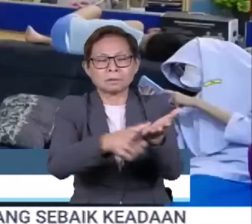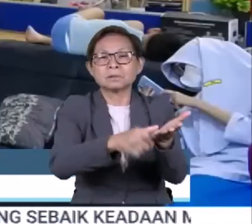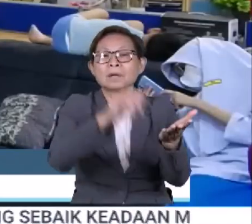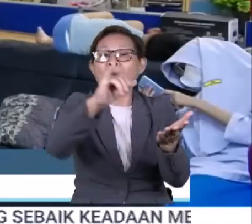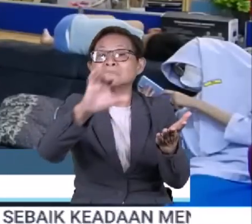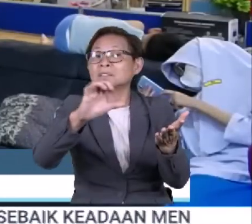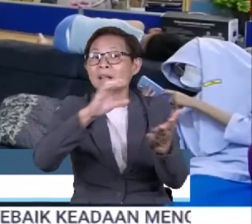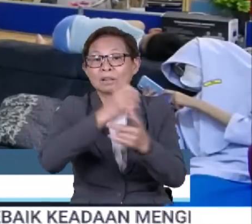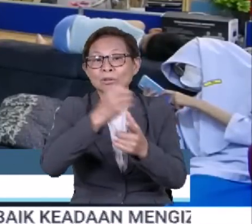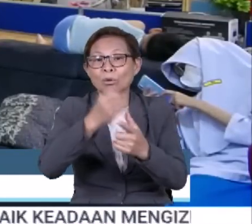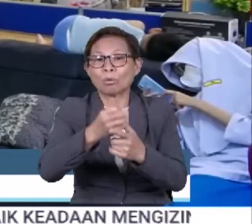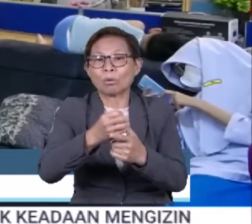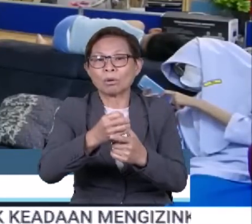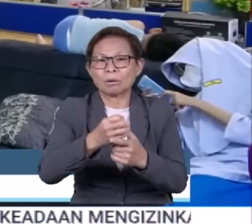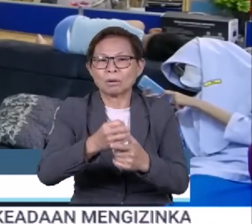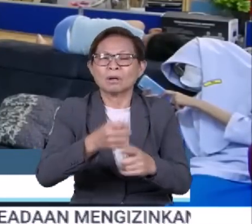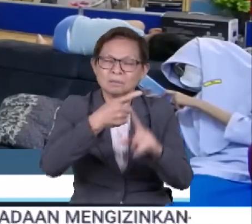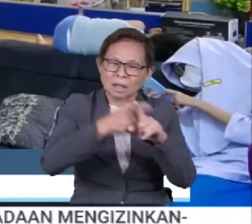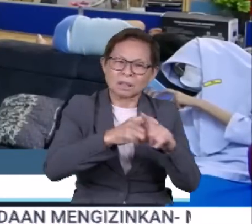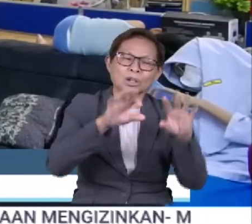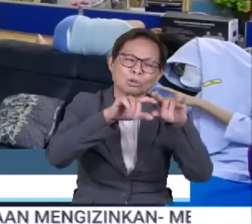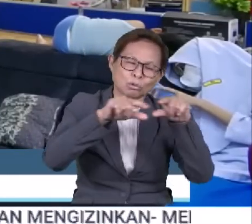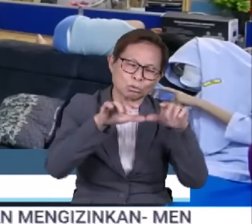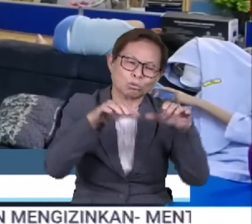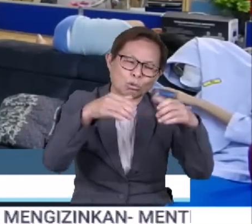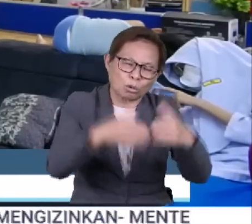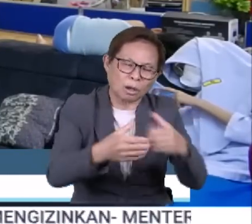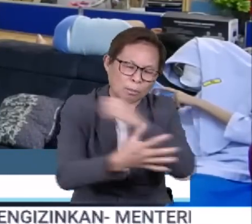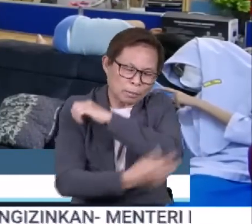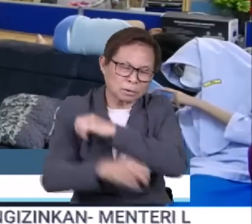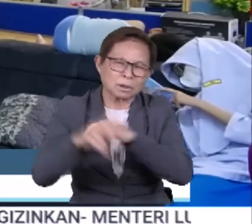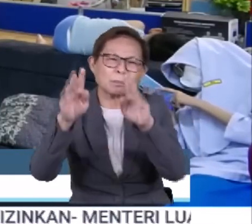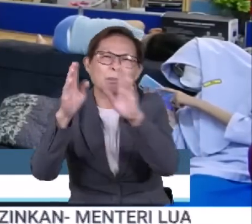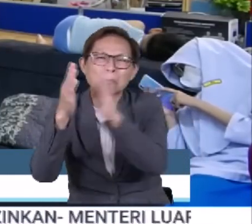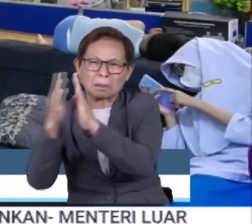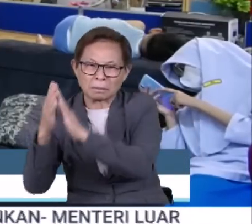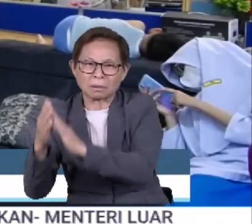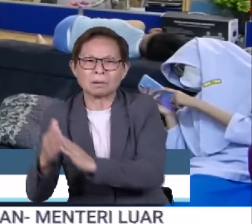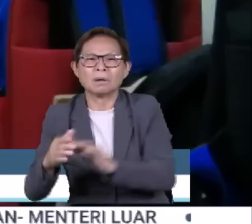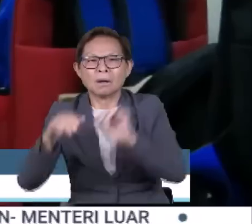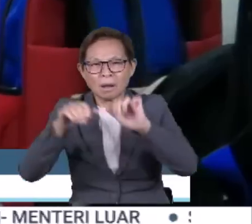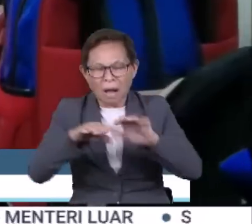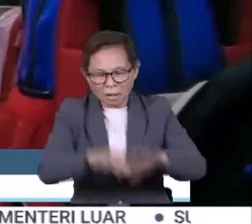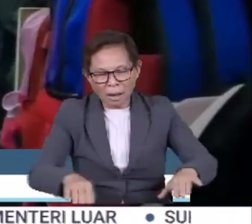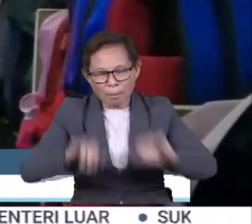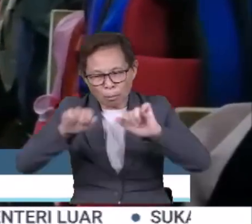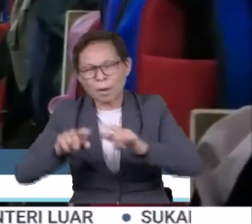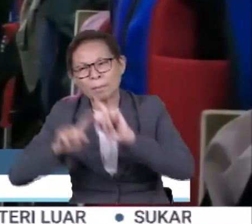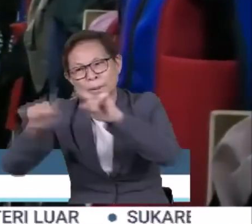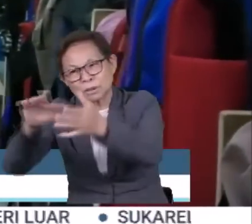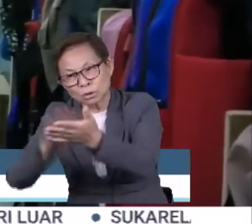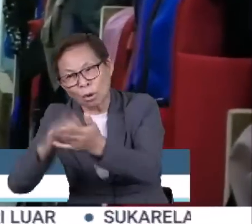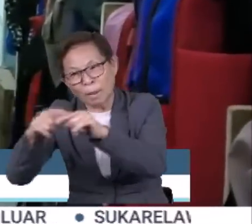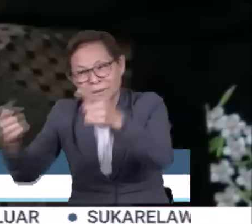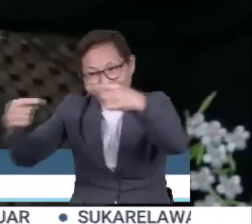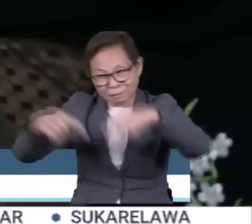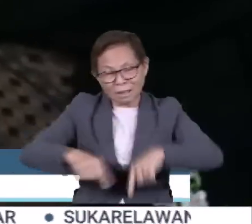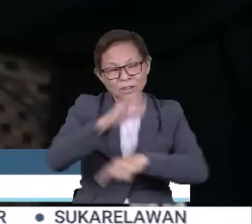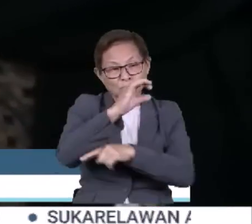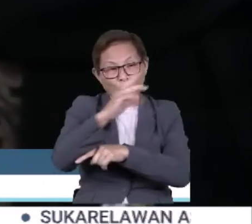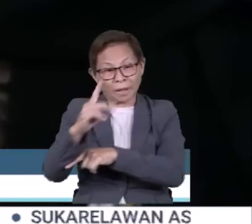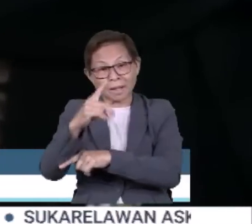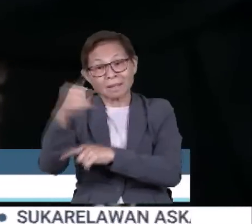daripada golongan miskin kota lah, yang mana mereka, anak-anak mereka boleh masuk ke sekolah tapi mereka datang ke perusahaan syarikat